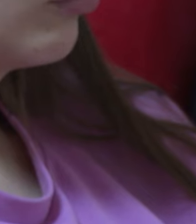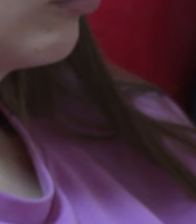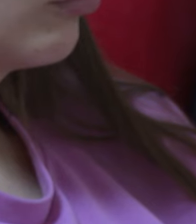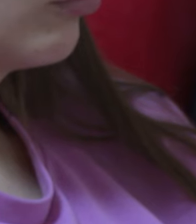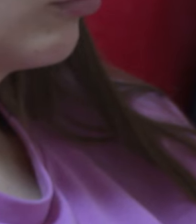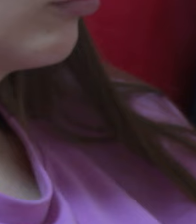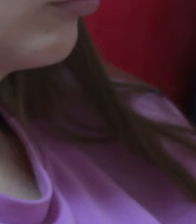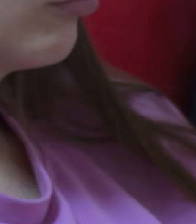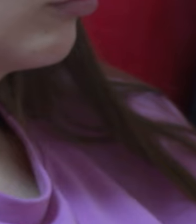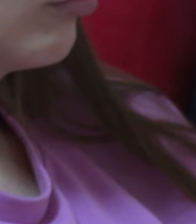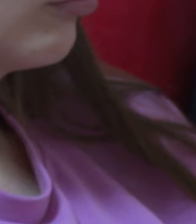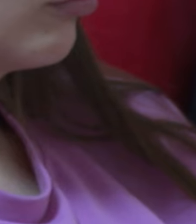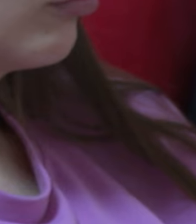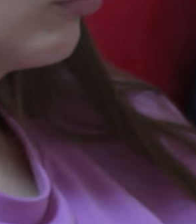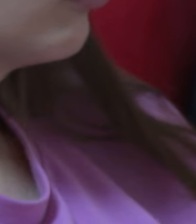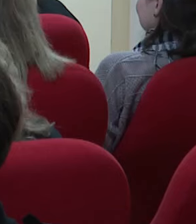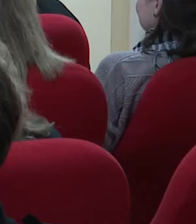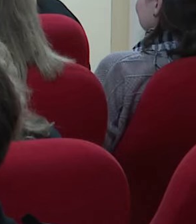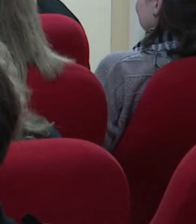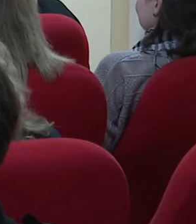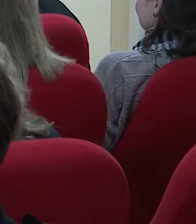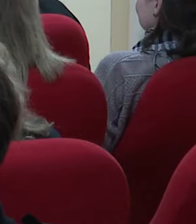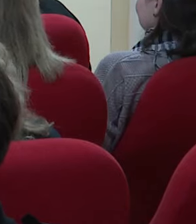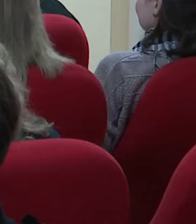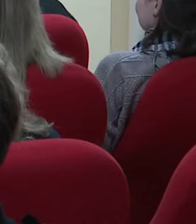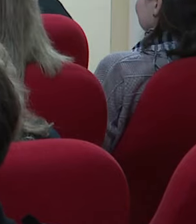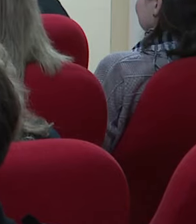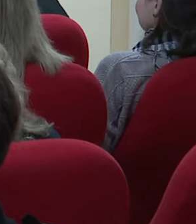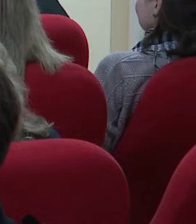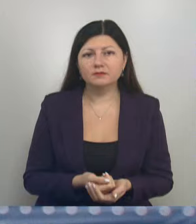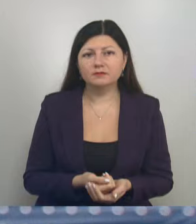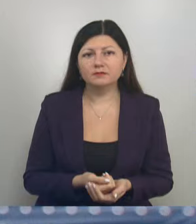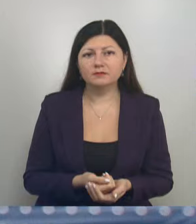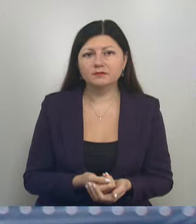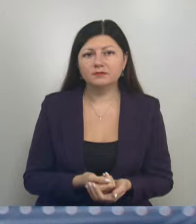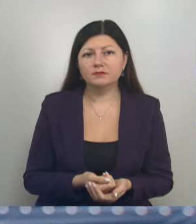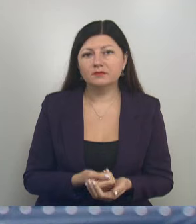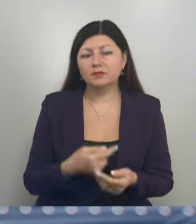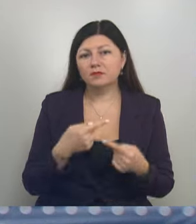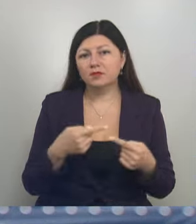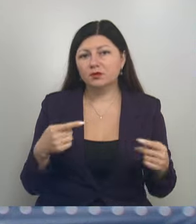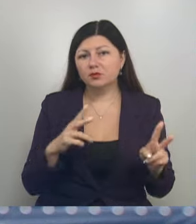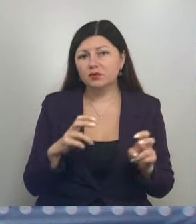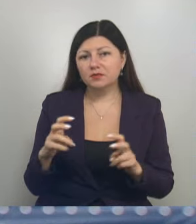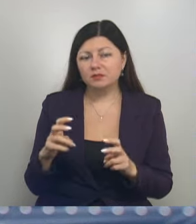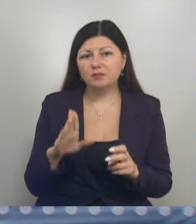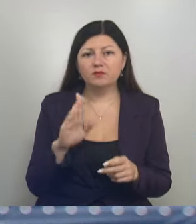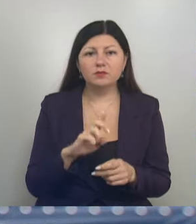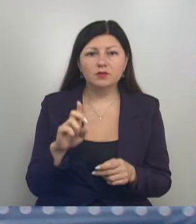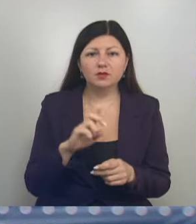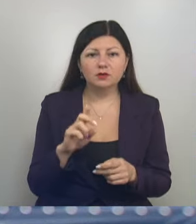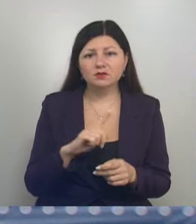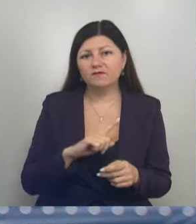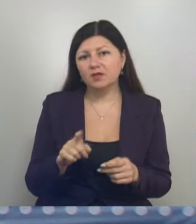8-930-090-91-37. Дарья Яковлева, Павел Емелин. Программа «Такой день» на Мире Белогорья. К другим темам. В белгородском